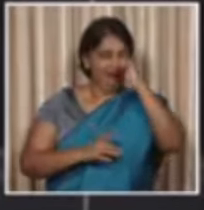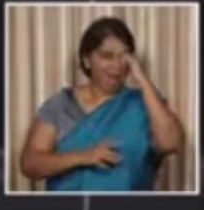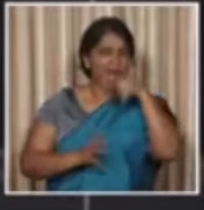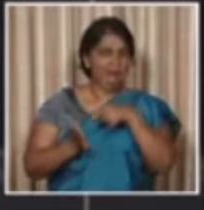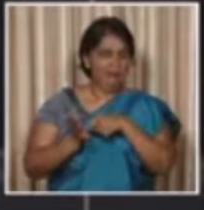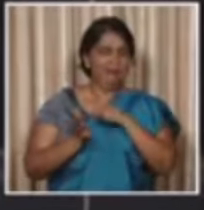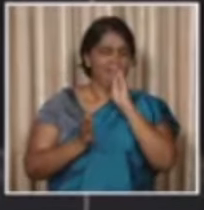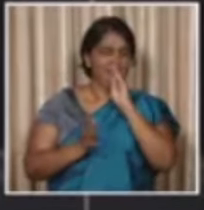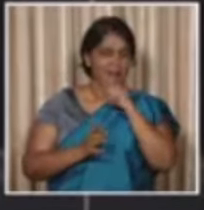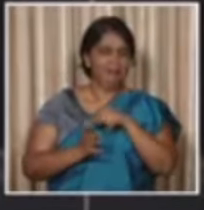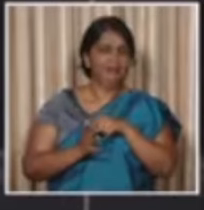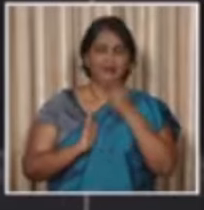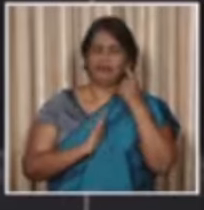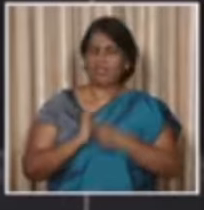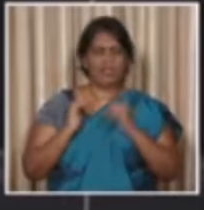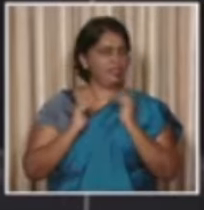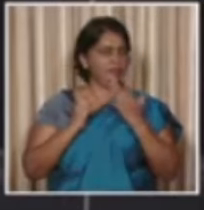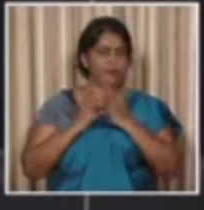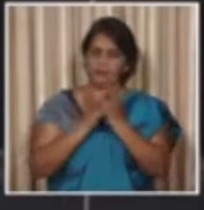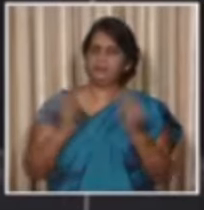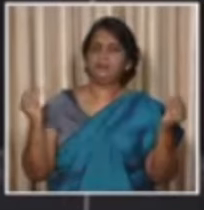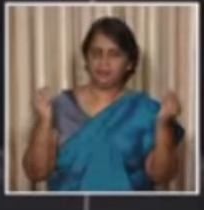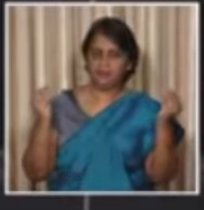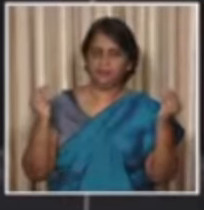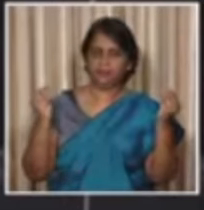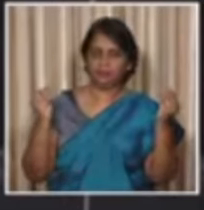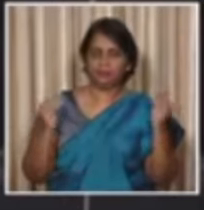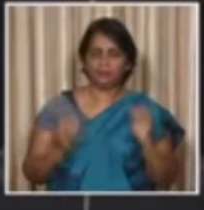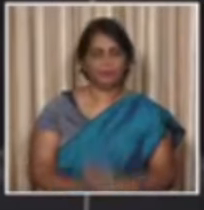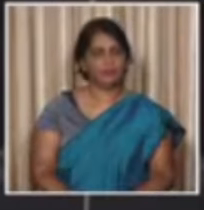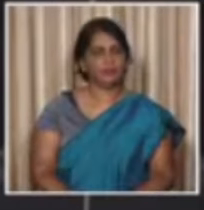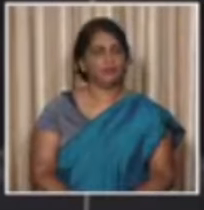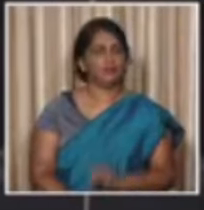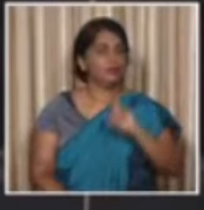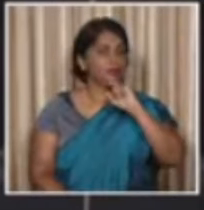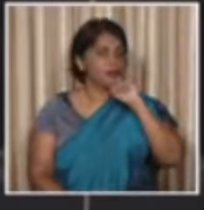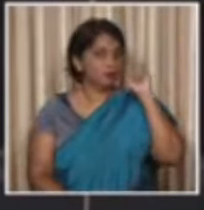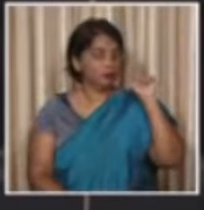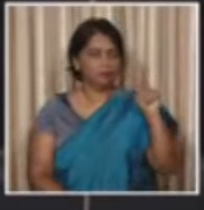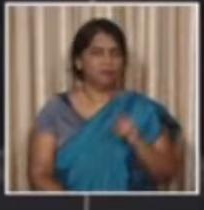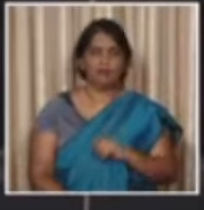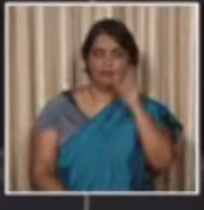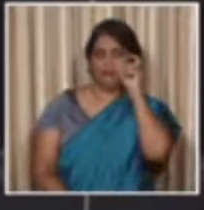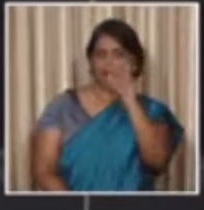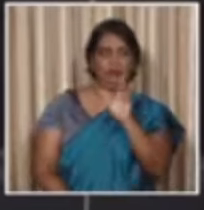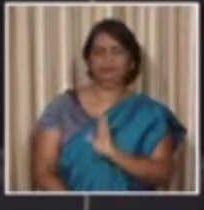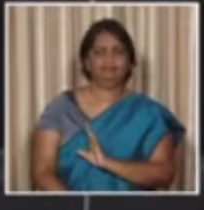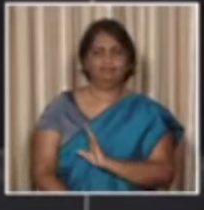එක නීති විරෝධී අමලම් කරන්න කියලා. ශ්‍රේෂ්ඨ අධිකරණය සලකා බැලුවෙත්